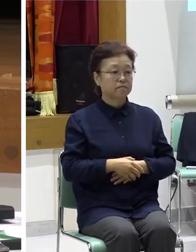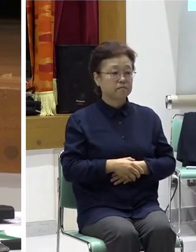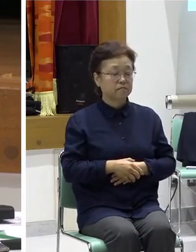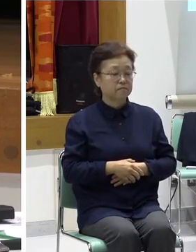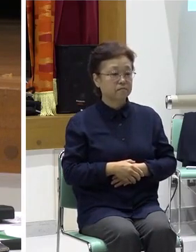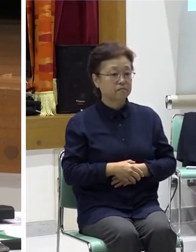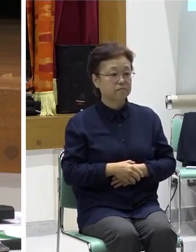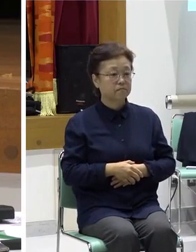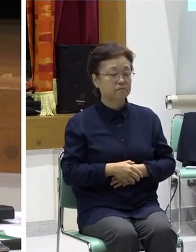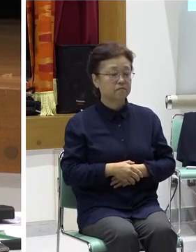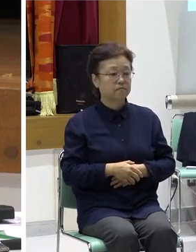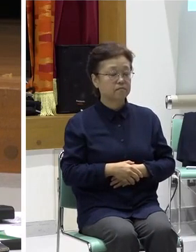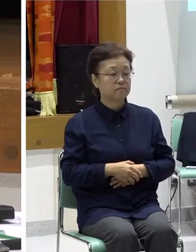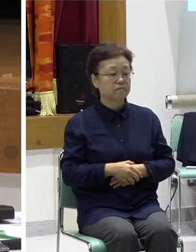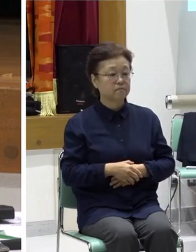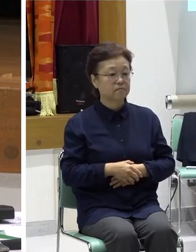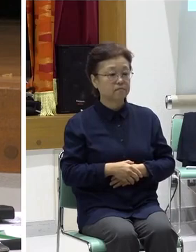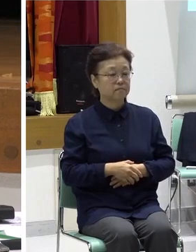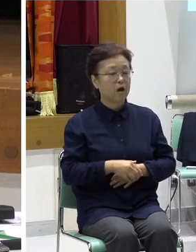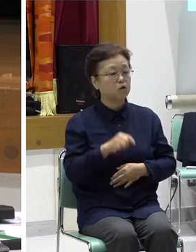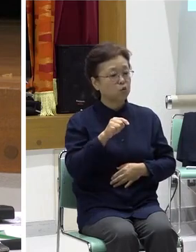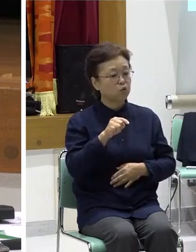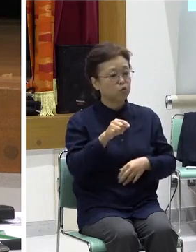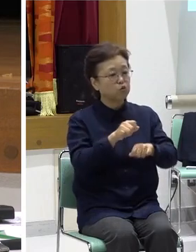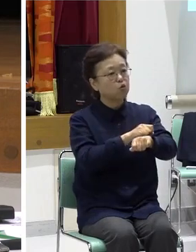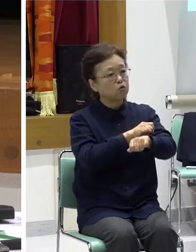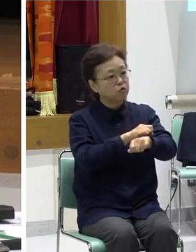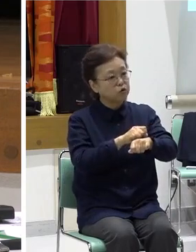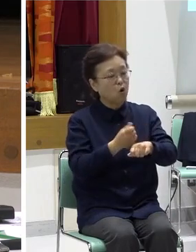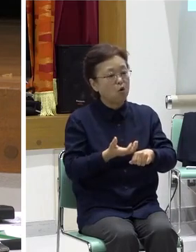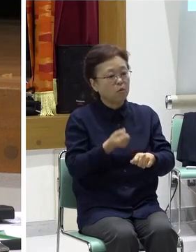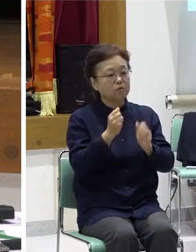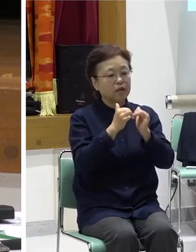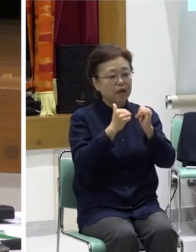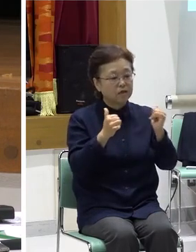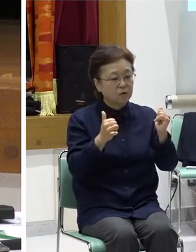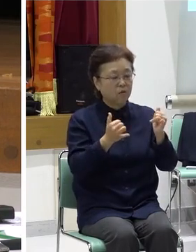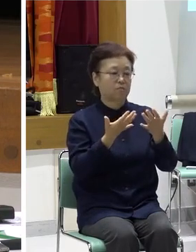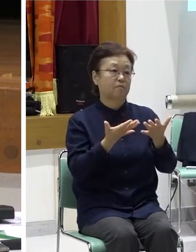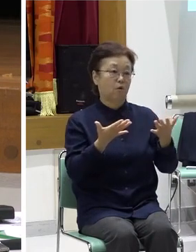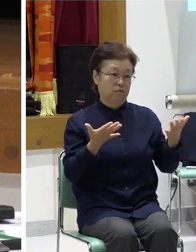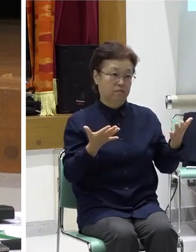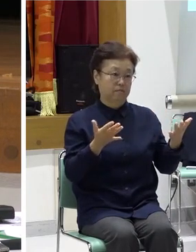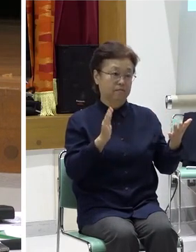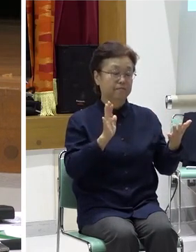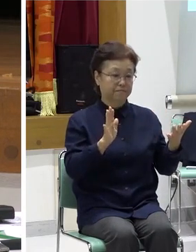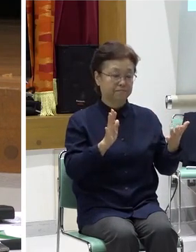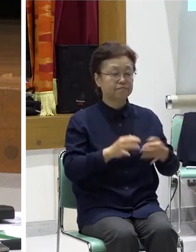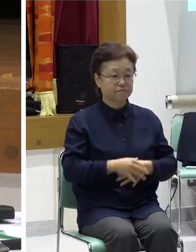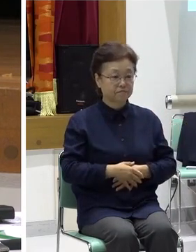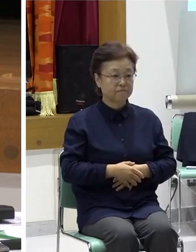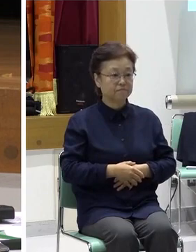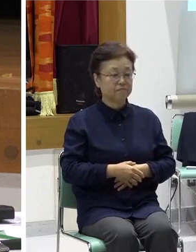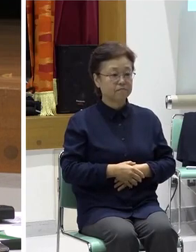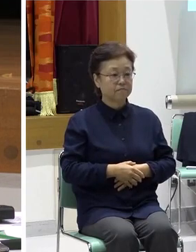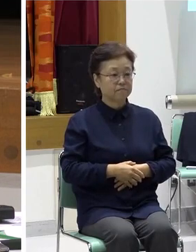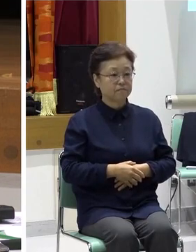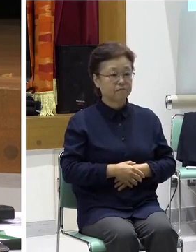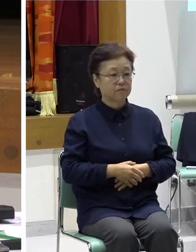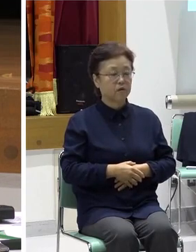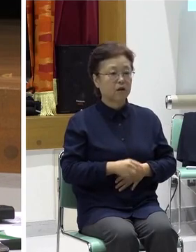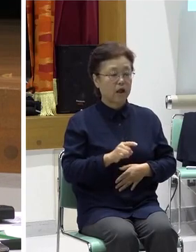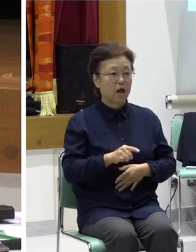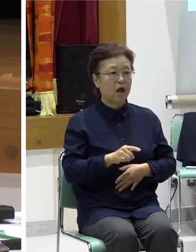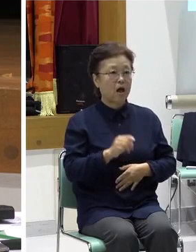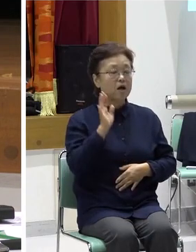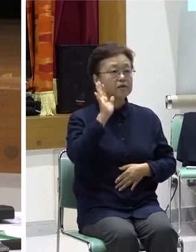ういったところの、特徴がちょっとうちのところはあるかなっていうところです。で、あとは、先がわから